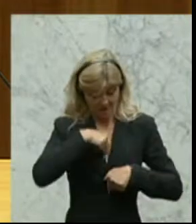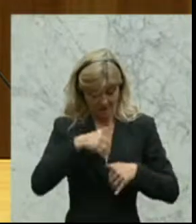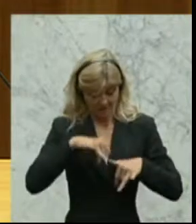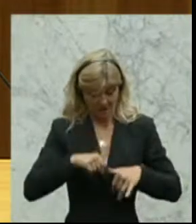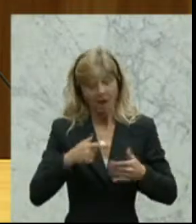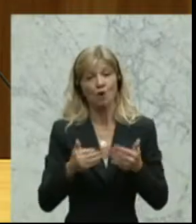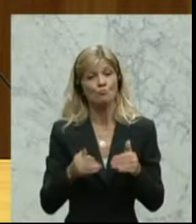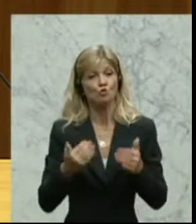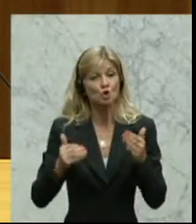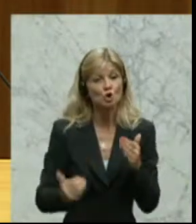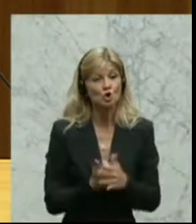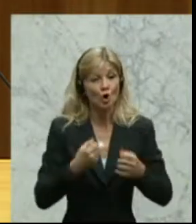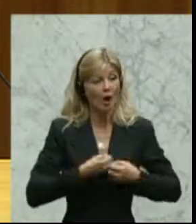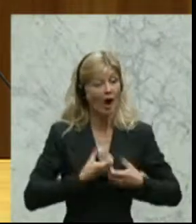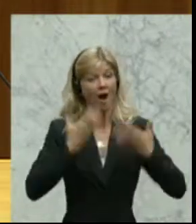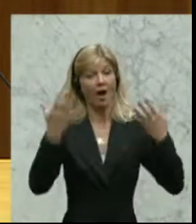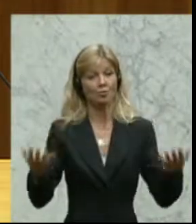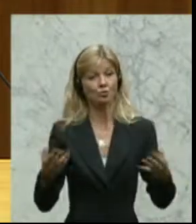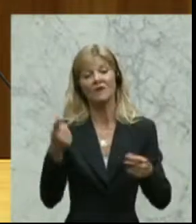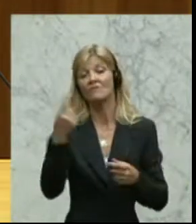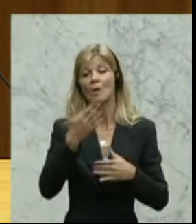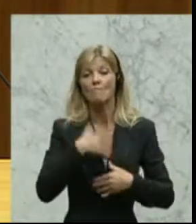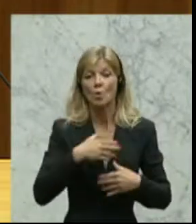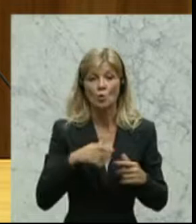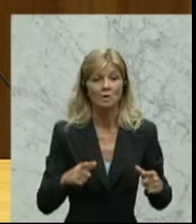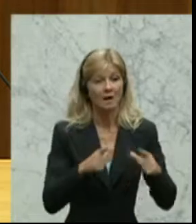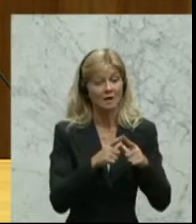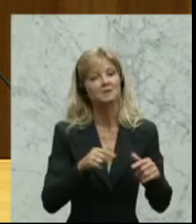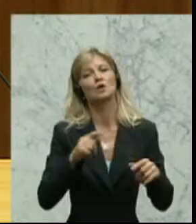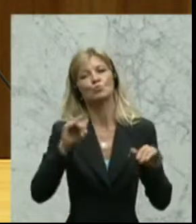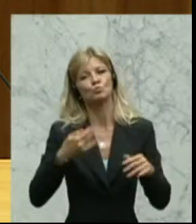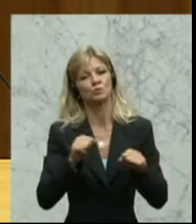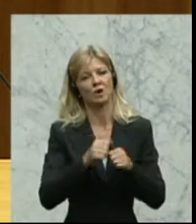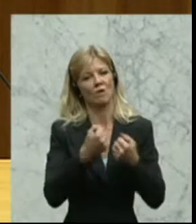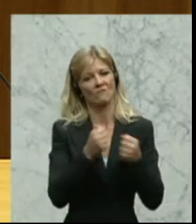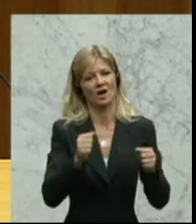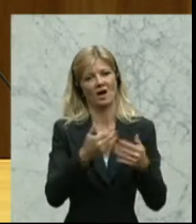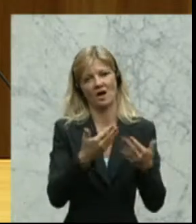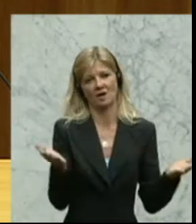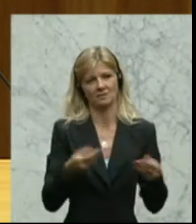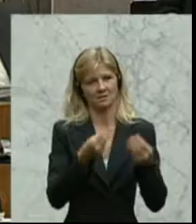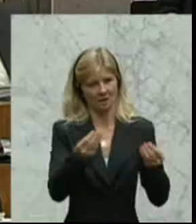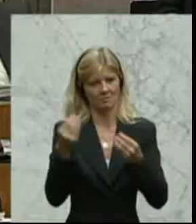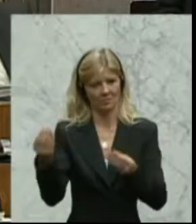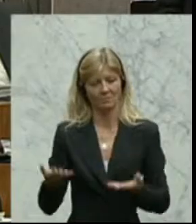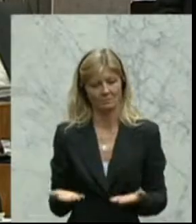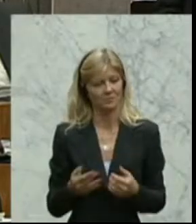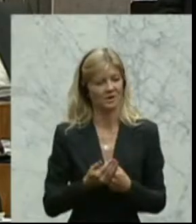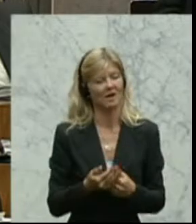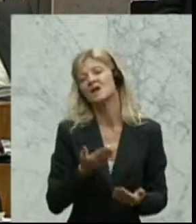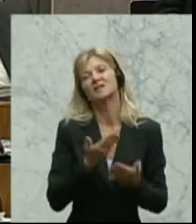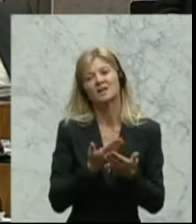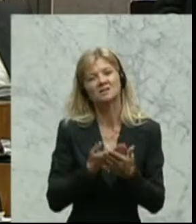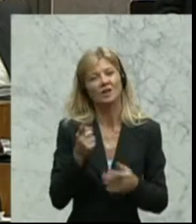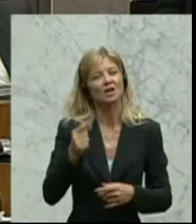denen, die was leisten wollen, auch die Freiheit dazu geben. Und da ist die Steuerdrohung Die Steuerdrohung ist die schlechteste Motivation,